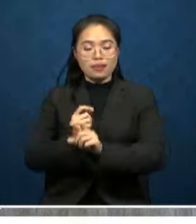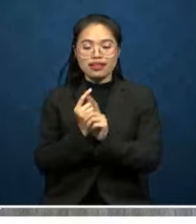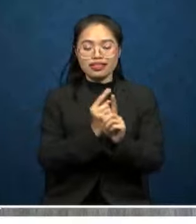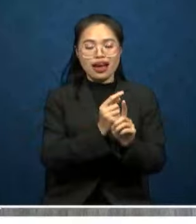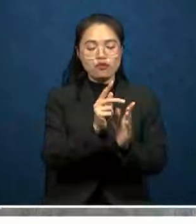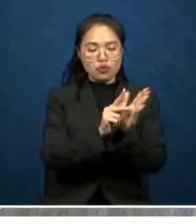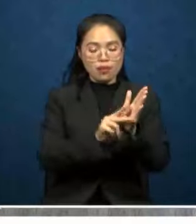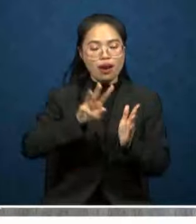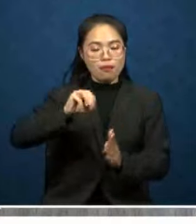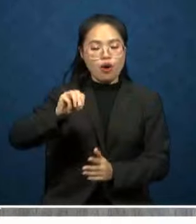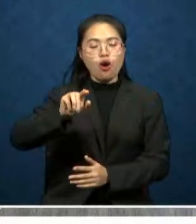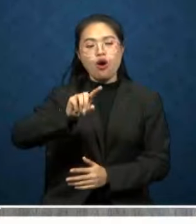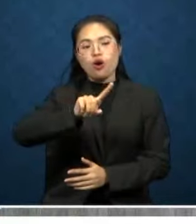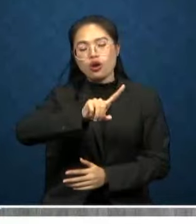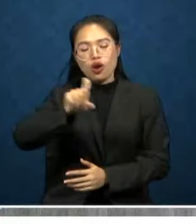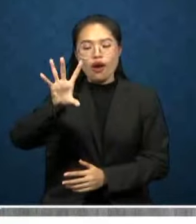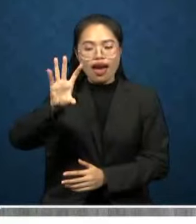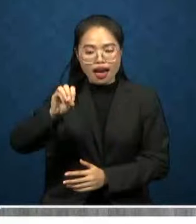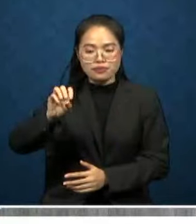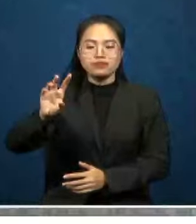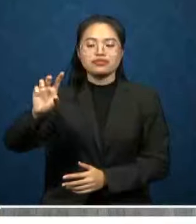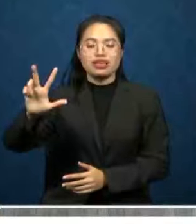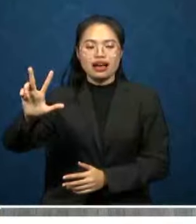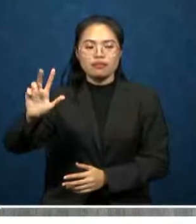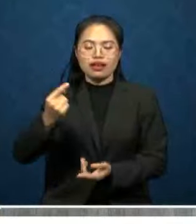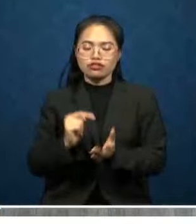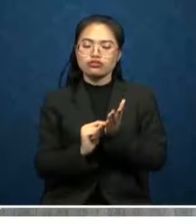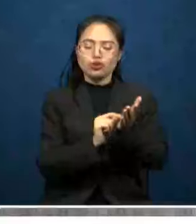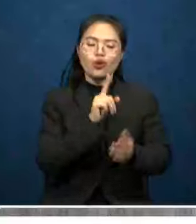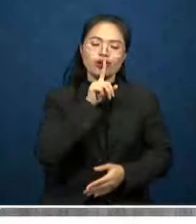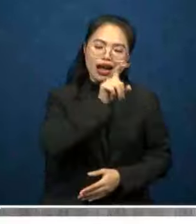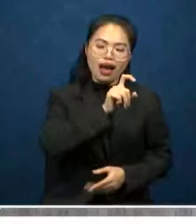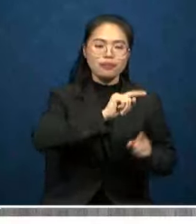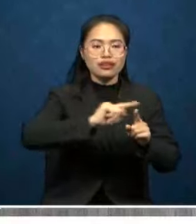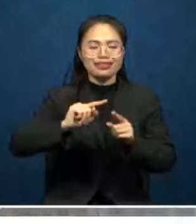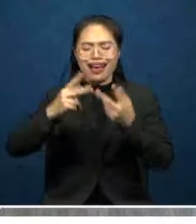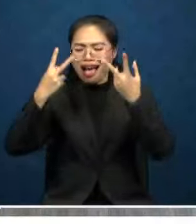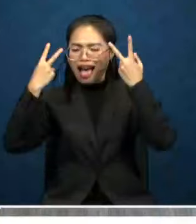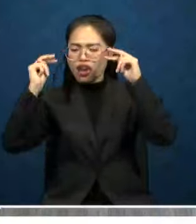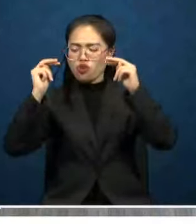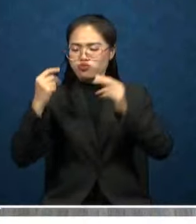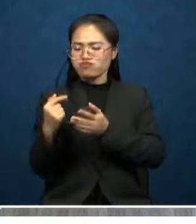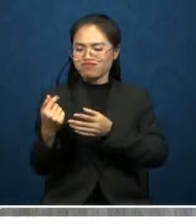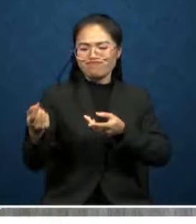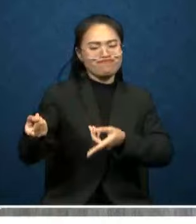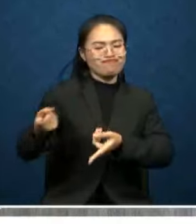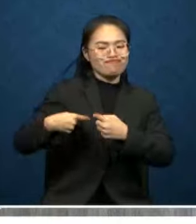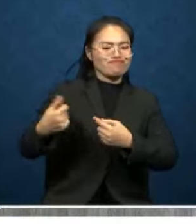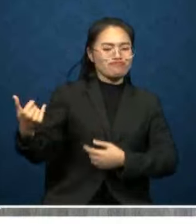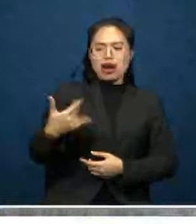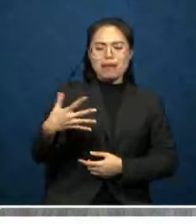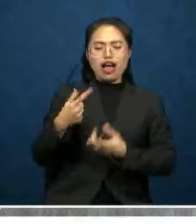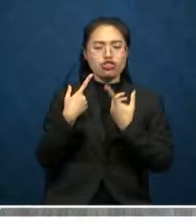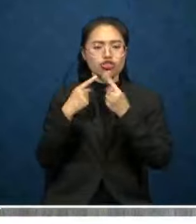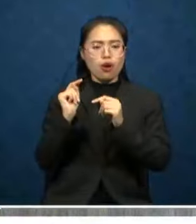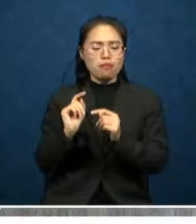เพราะตั้งกระทู้ก็ดียื่นยติก็ดีถามก็ดีนายกไม่มาพอไม่มาเราก็ต้องใช้